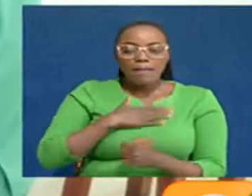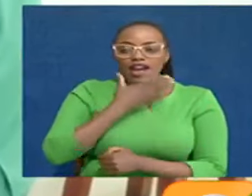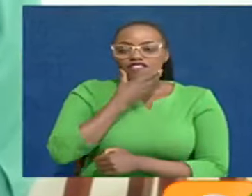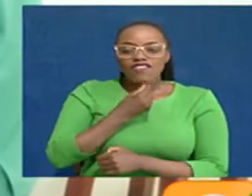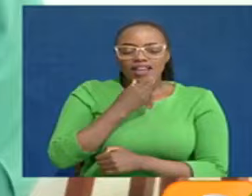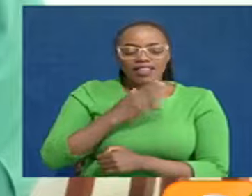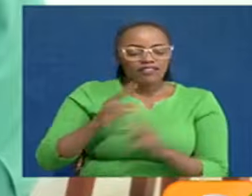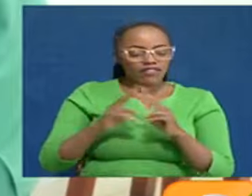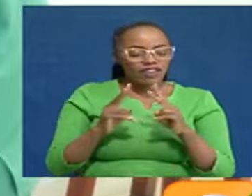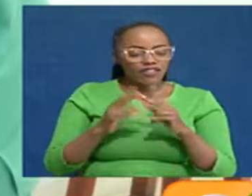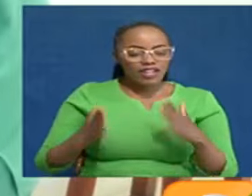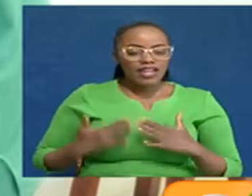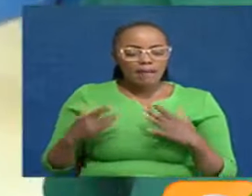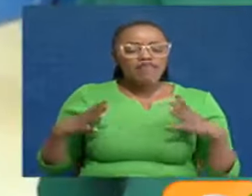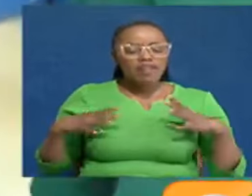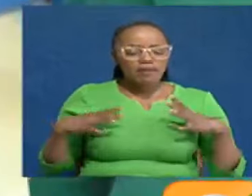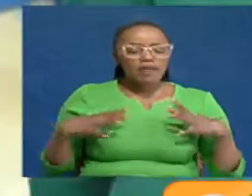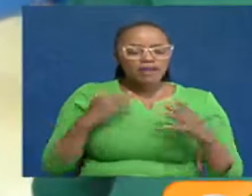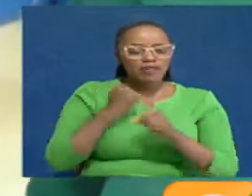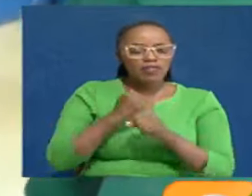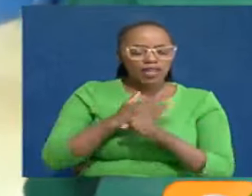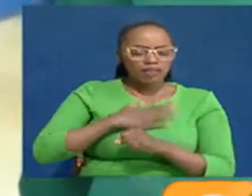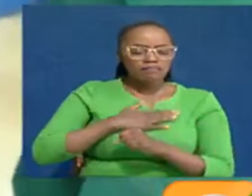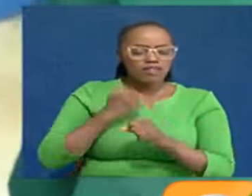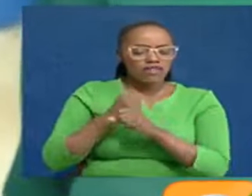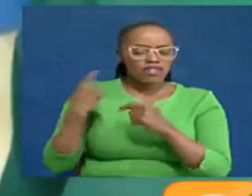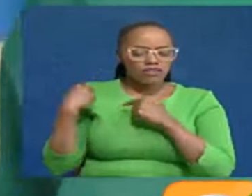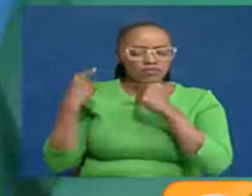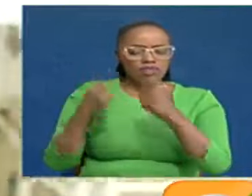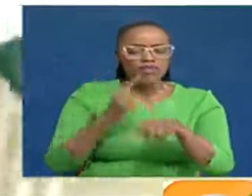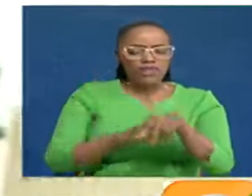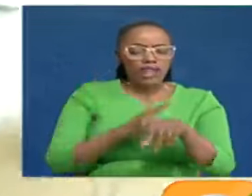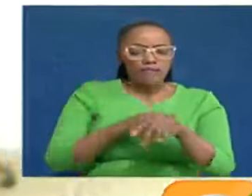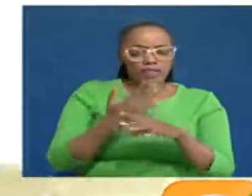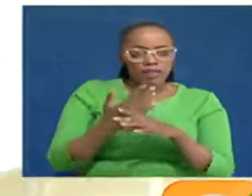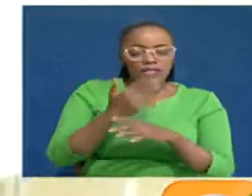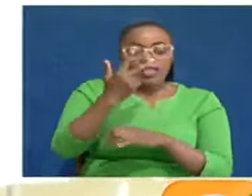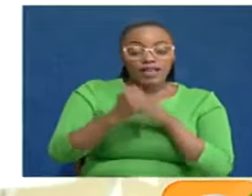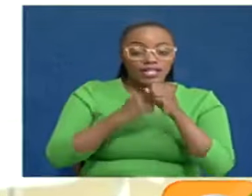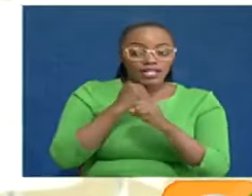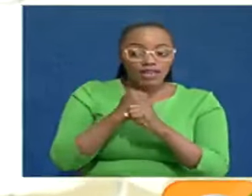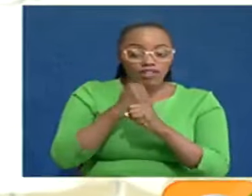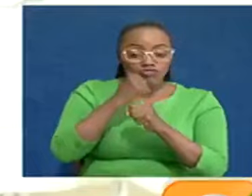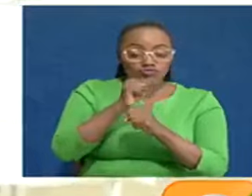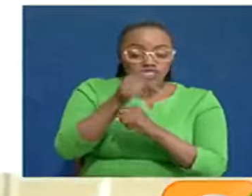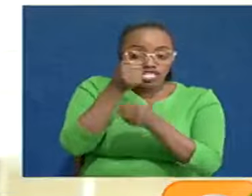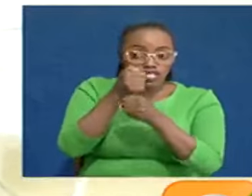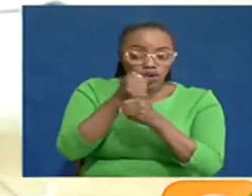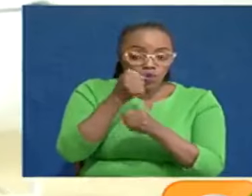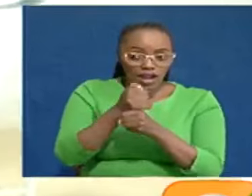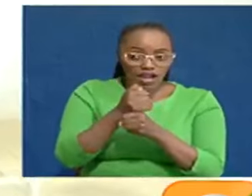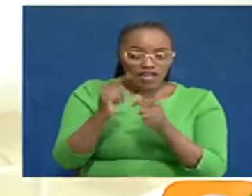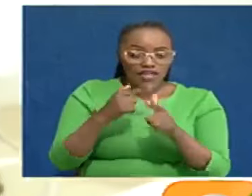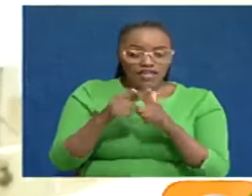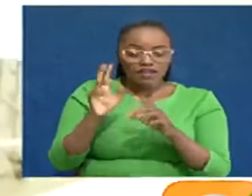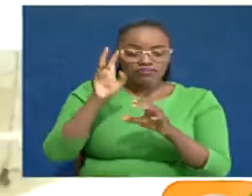mzazi anafurahia sana na jivunia kazi yangu ambayo naifanya sasa. Nilipokuwa nimefika mwaka wa 3 kufanya hii kazi,